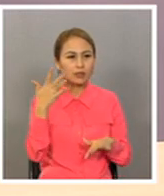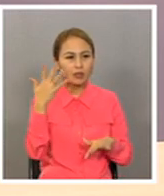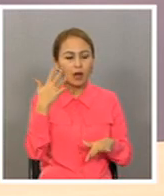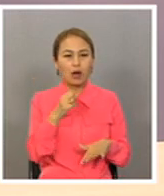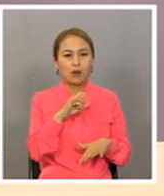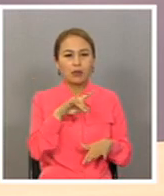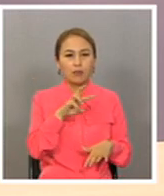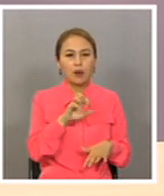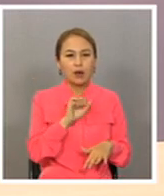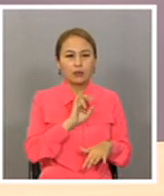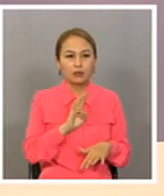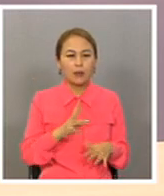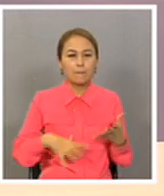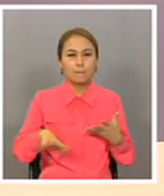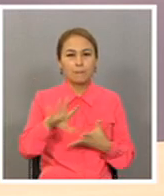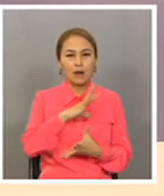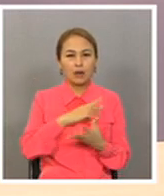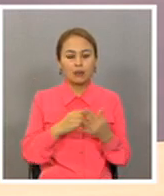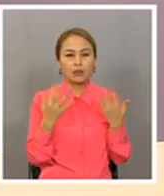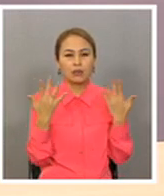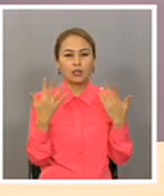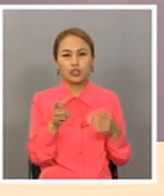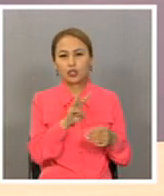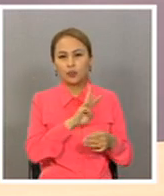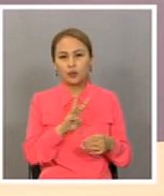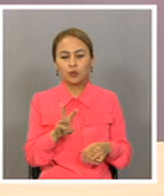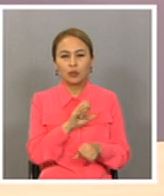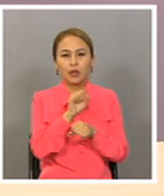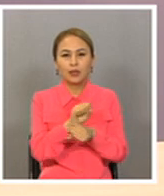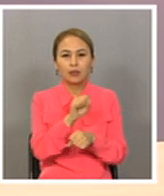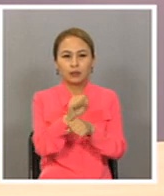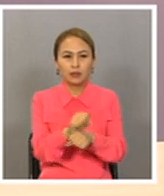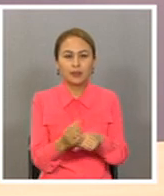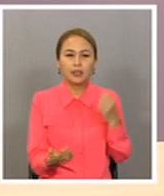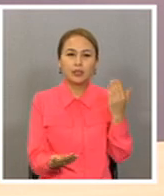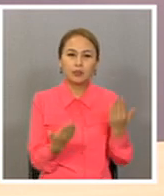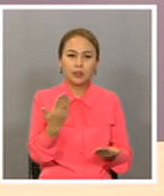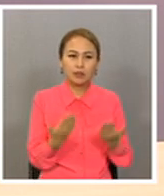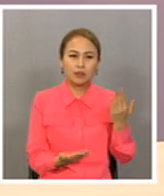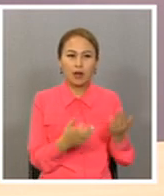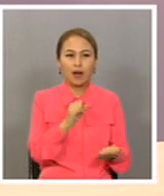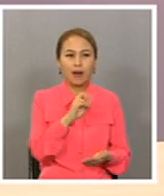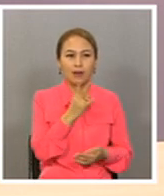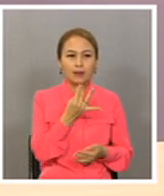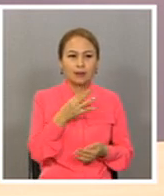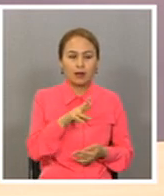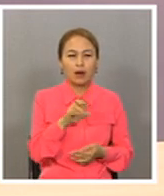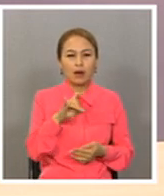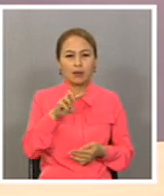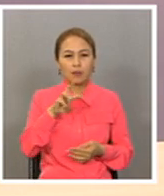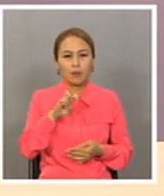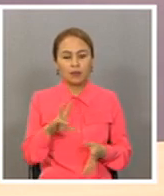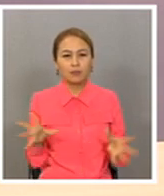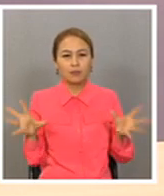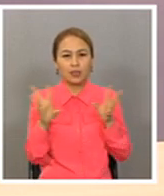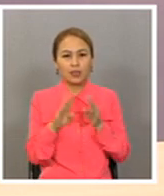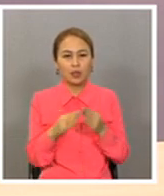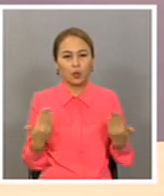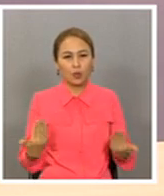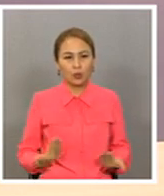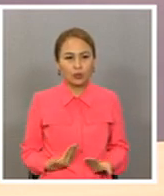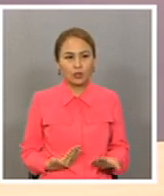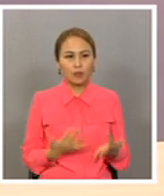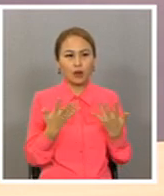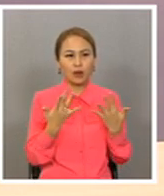Arman barlığı kanşa minut ayaldadı? Nemese, Әлия мен Arman birge otırıp, kanşa